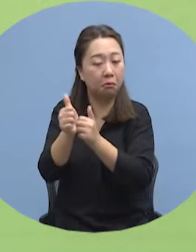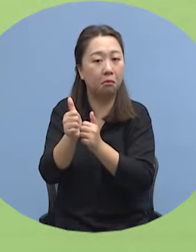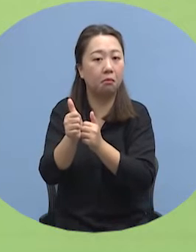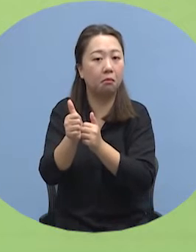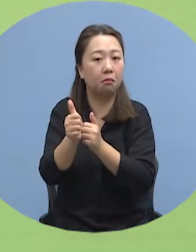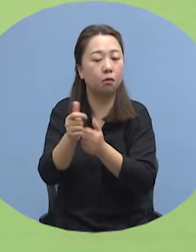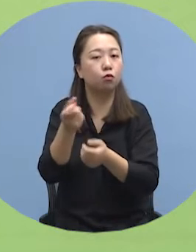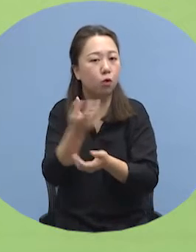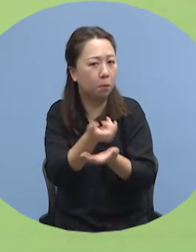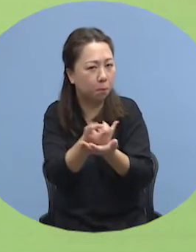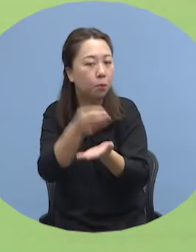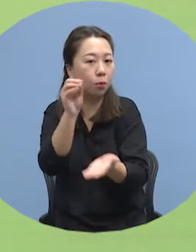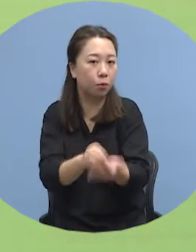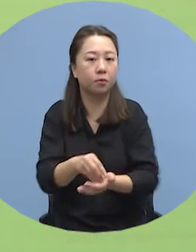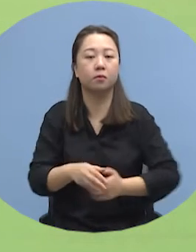出決定。